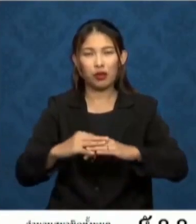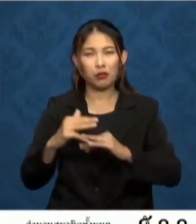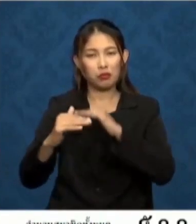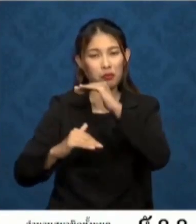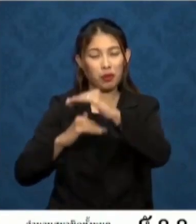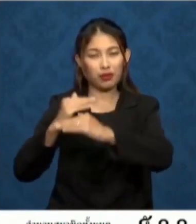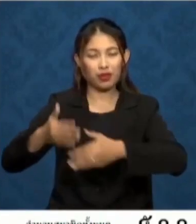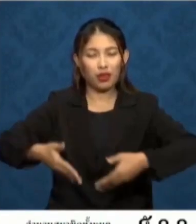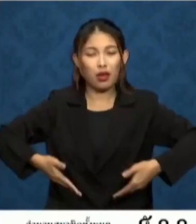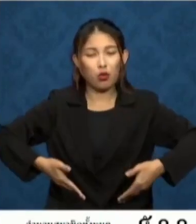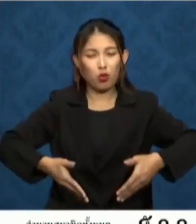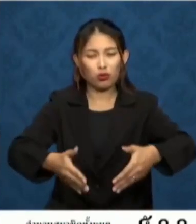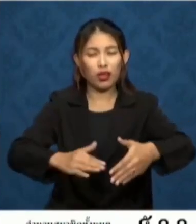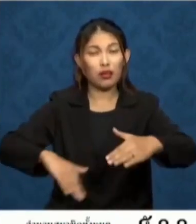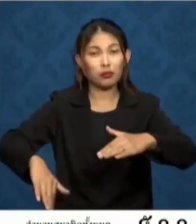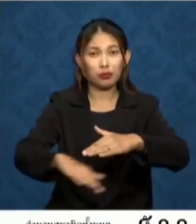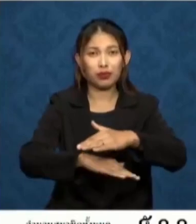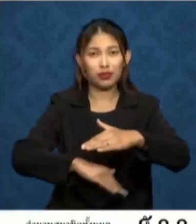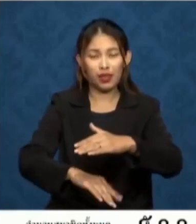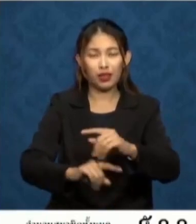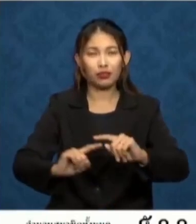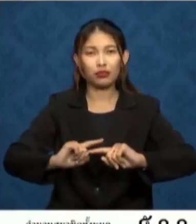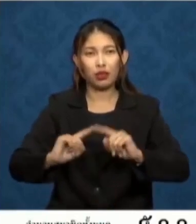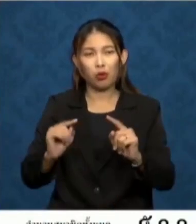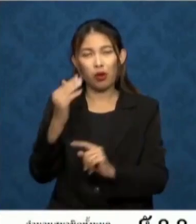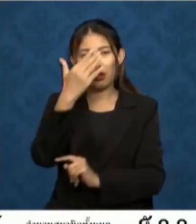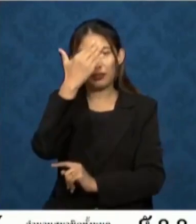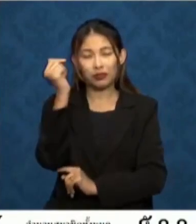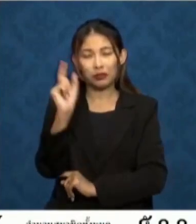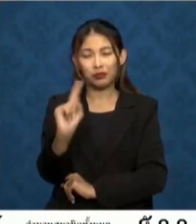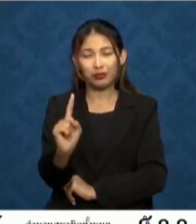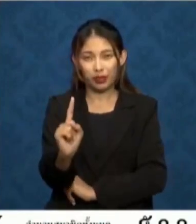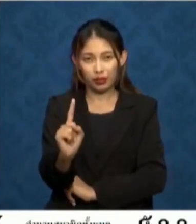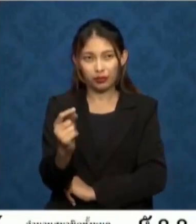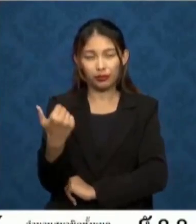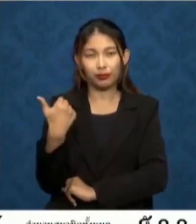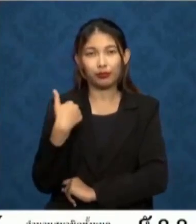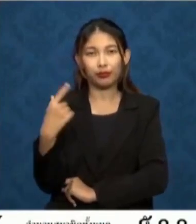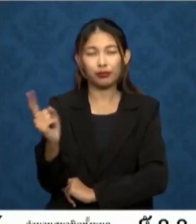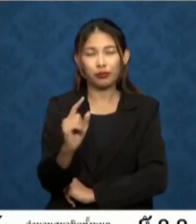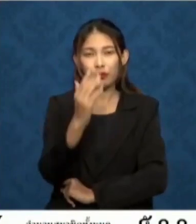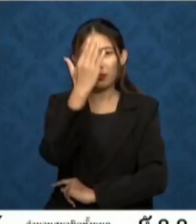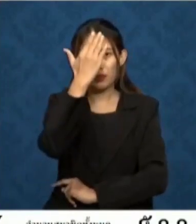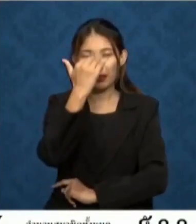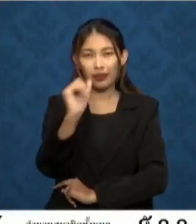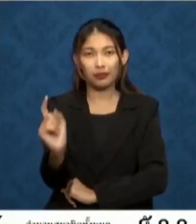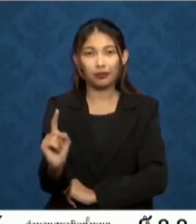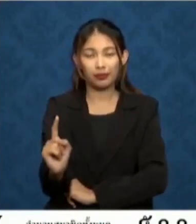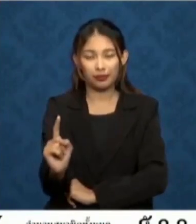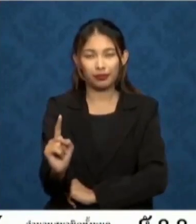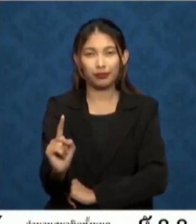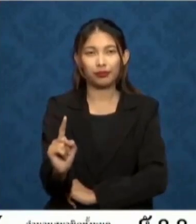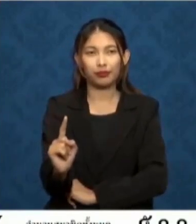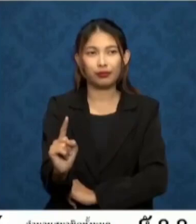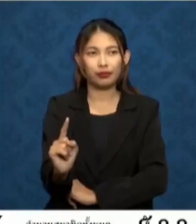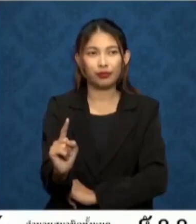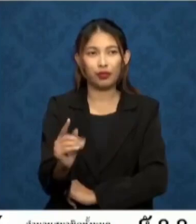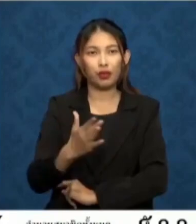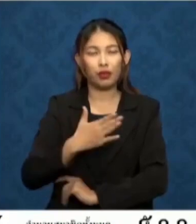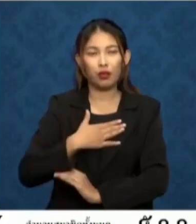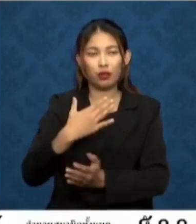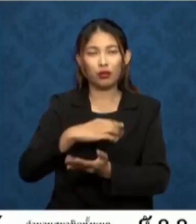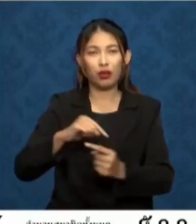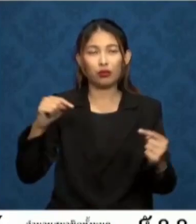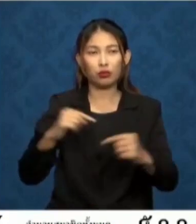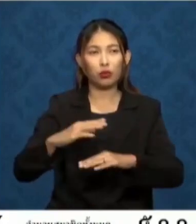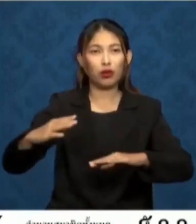ต่โครงสร้างพื้นฐานจนลืมทิ้งใครไว้ข้างหลังหรือไม่ครับที่พูดเช่นนี้ผมกำลังหมายถึงอำนาจหน้